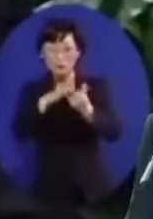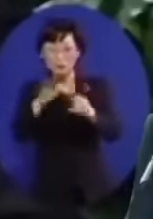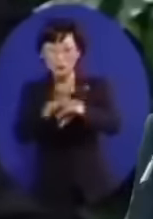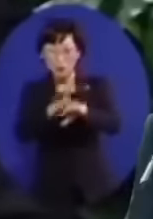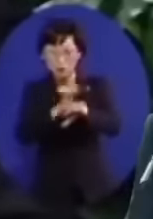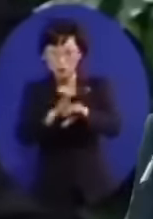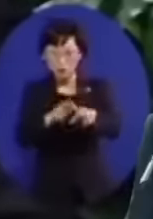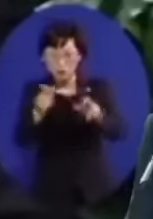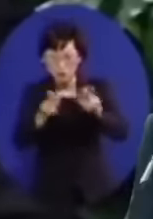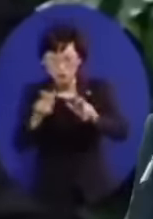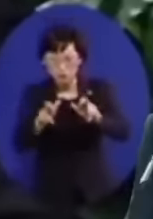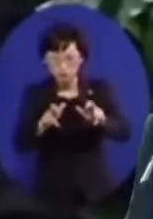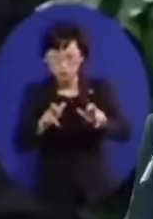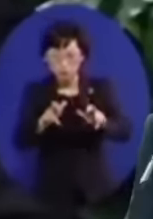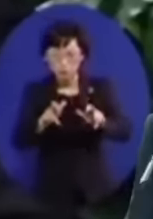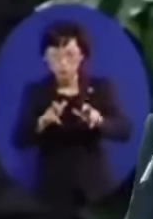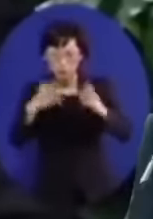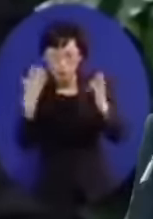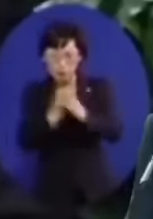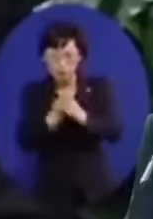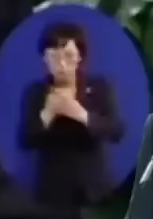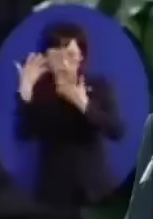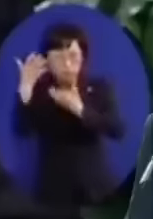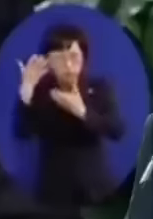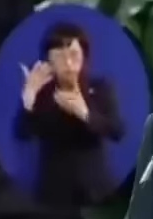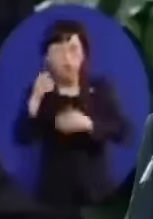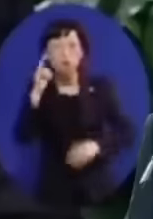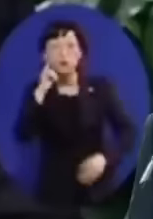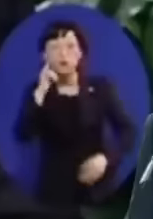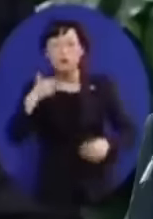완전히 중독이 되지 않습니까? 즐거워하니까